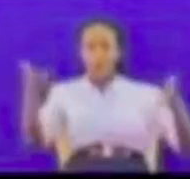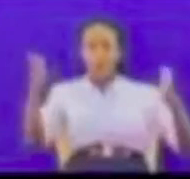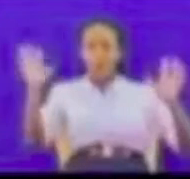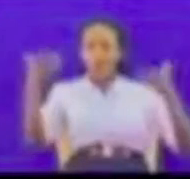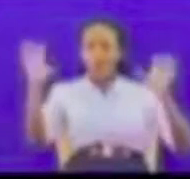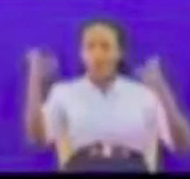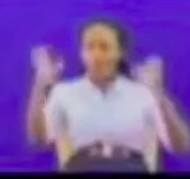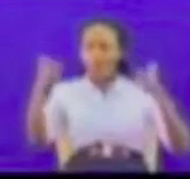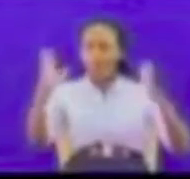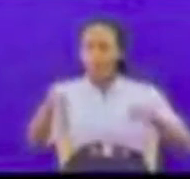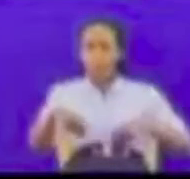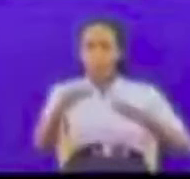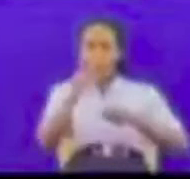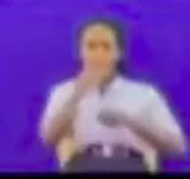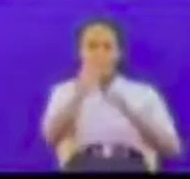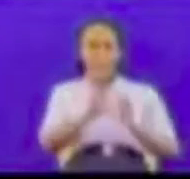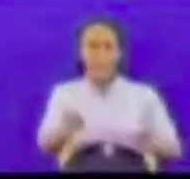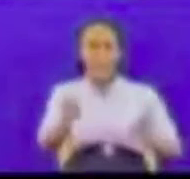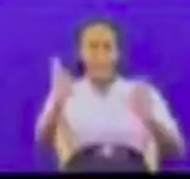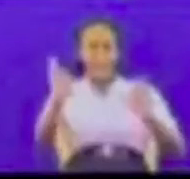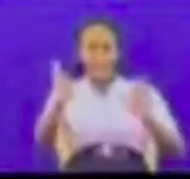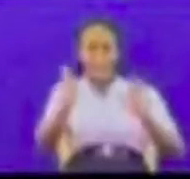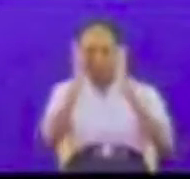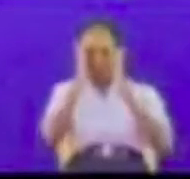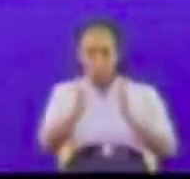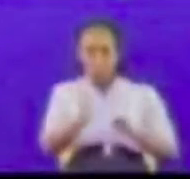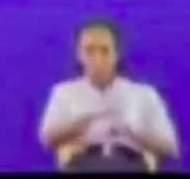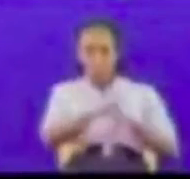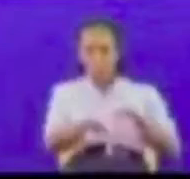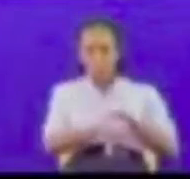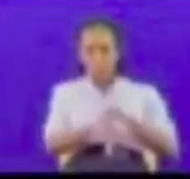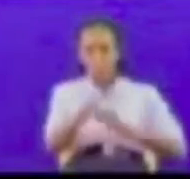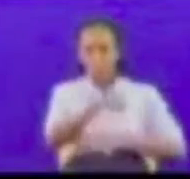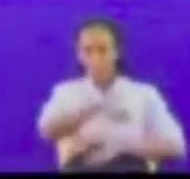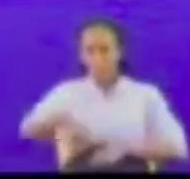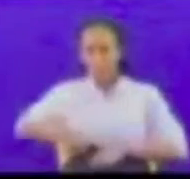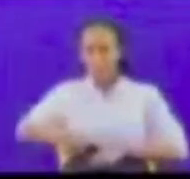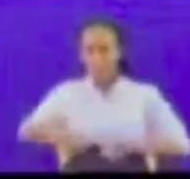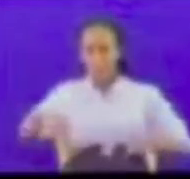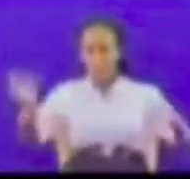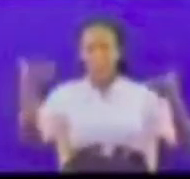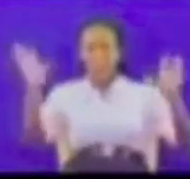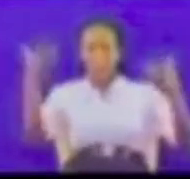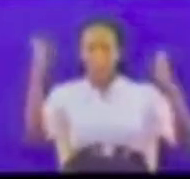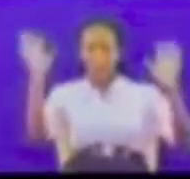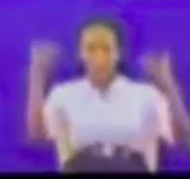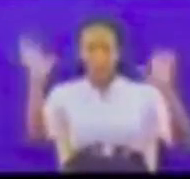heri Mheshimiwa makamu wa rais. Asante sana. Asante sana. Asante.